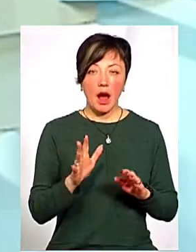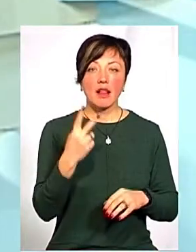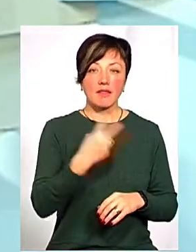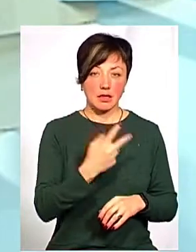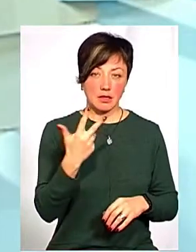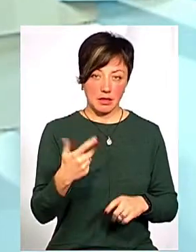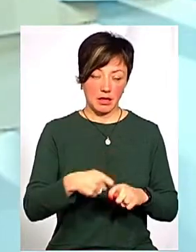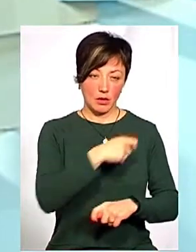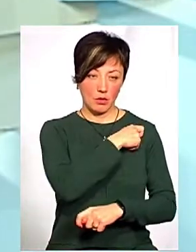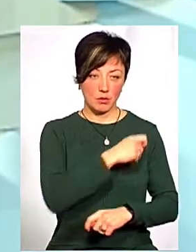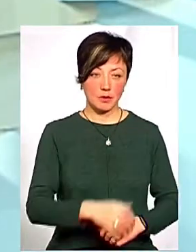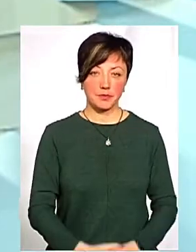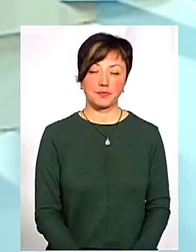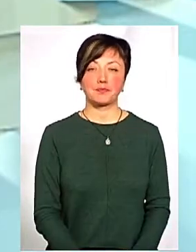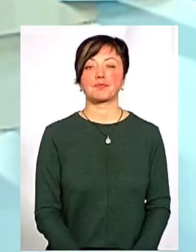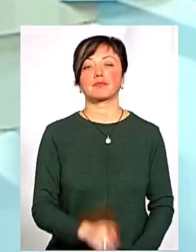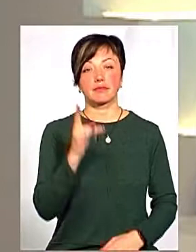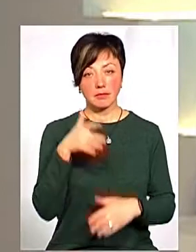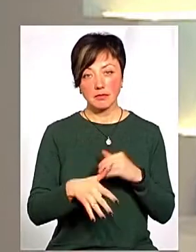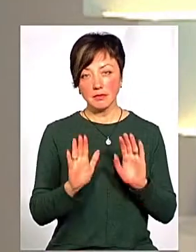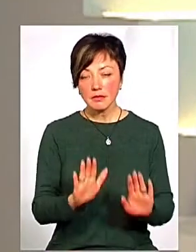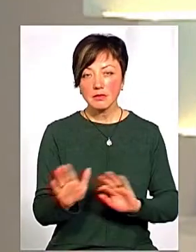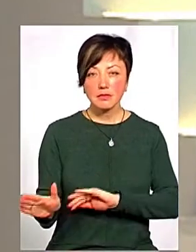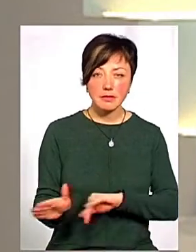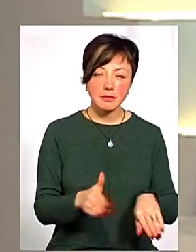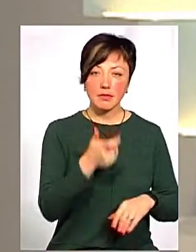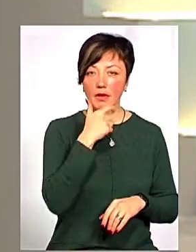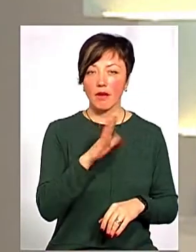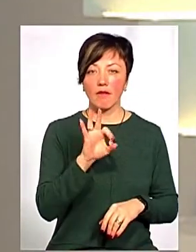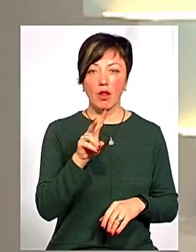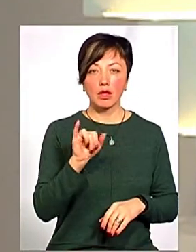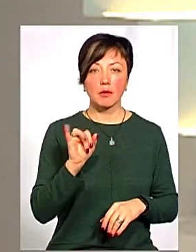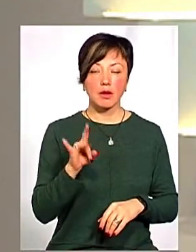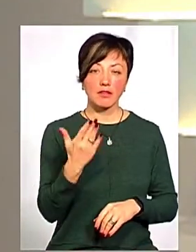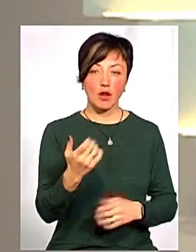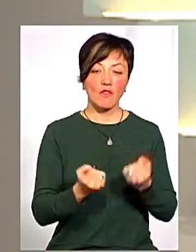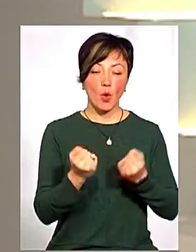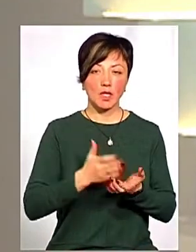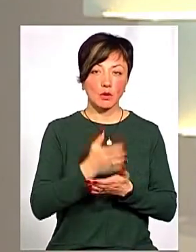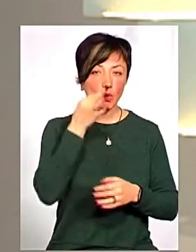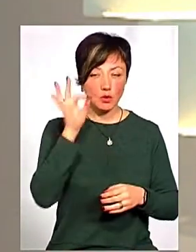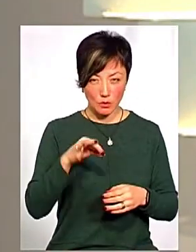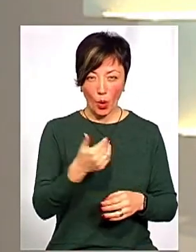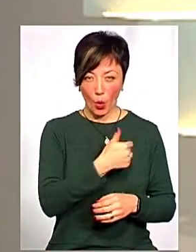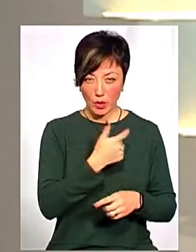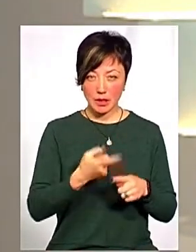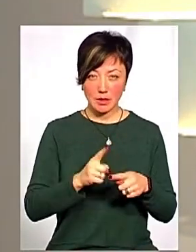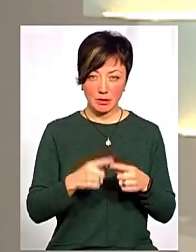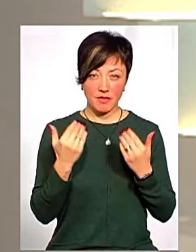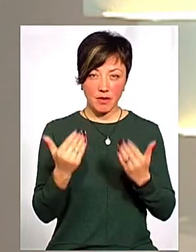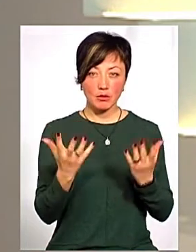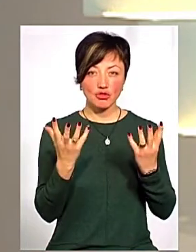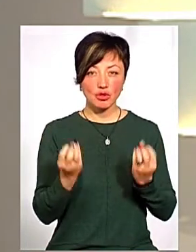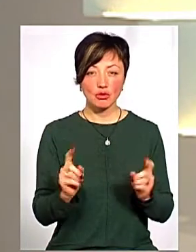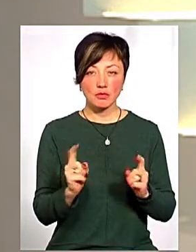а 23 км. Зрозуміло. Пане Володимире, з вашого водійського досвіду, от хотілося б вам ще,